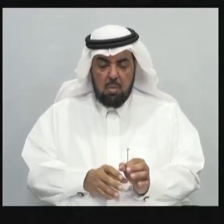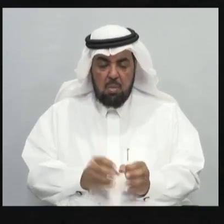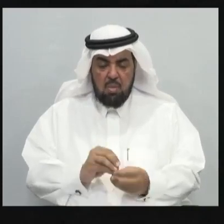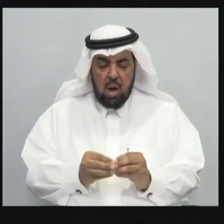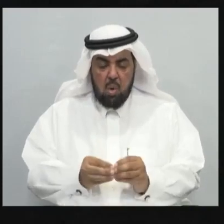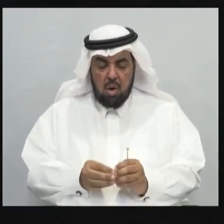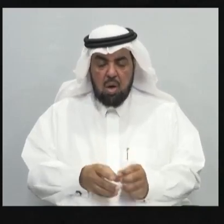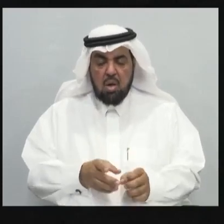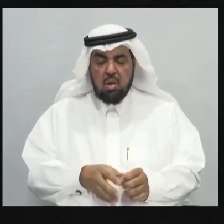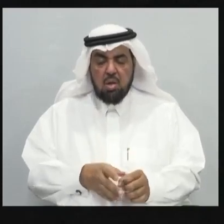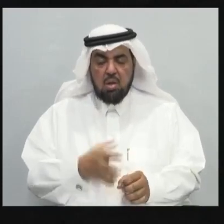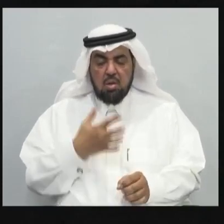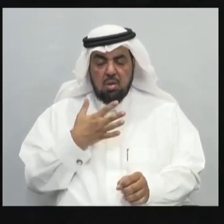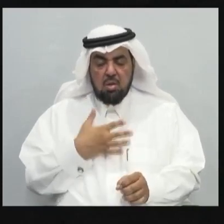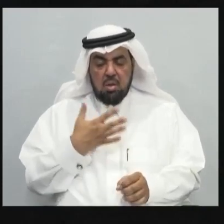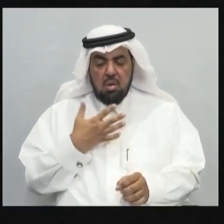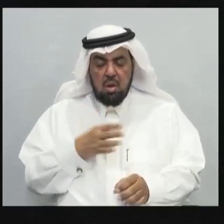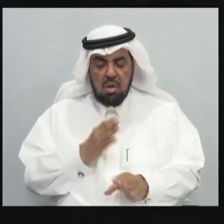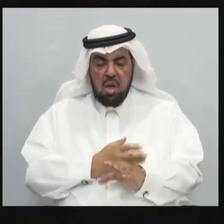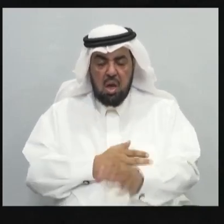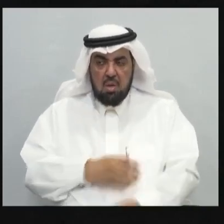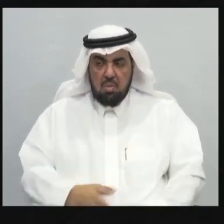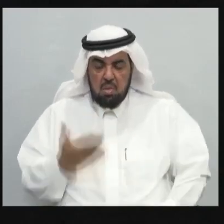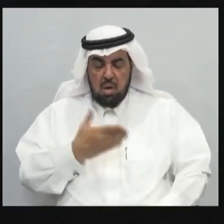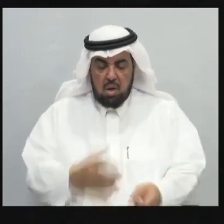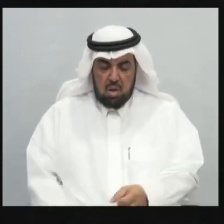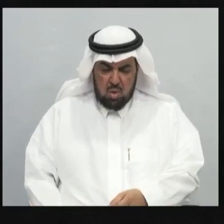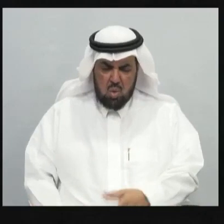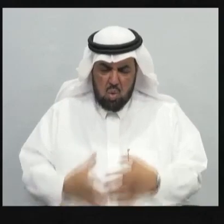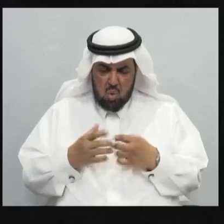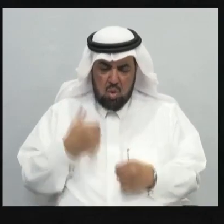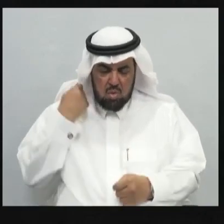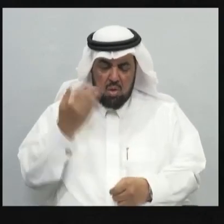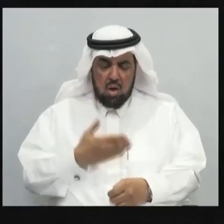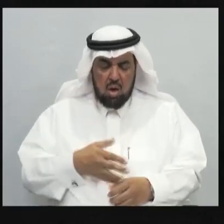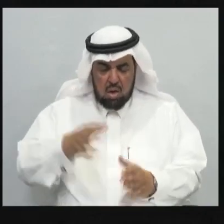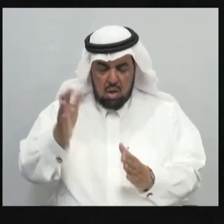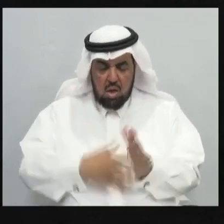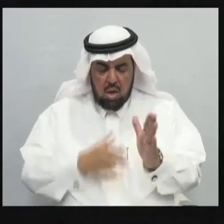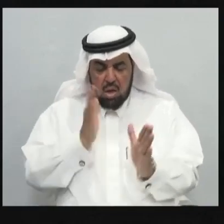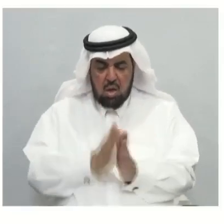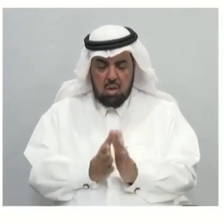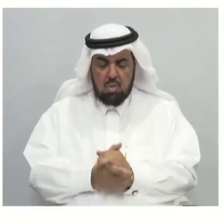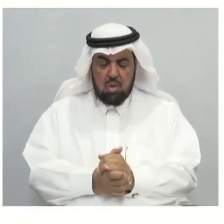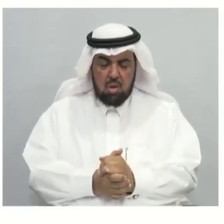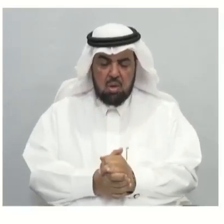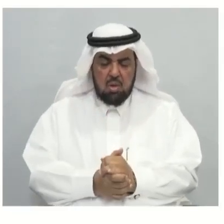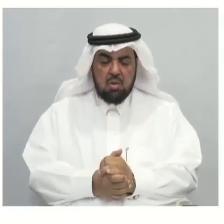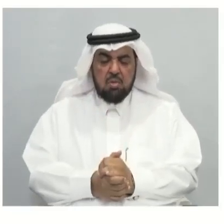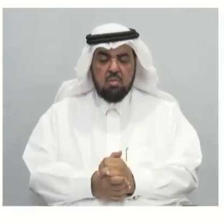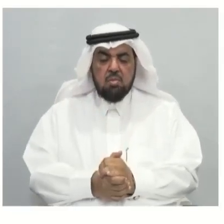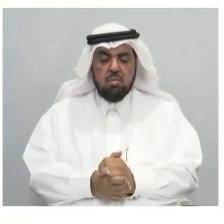توجد تعب او يكون هنالك تعب للقارئ واجهاد في قراءه هذا مستند او هذا